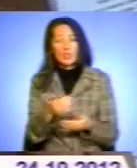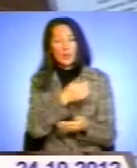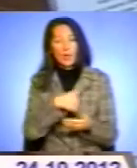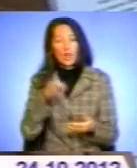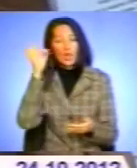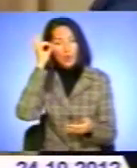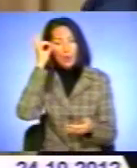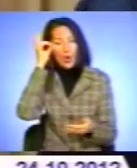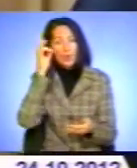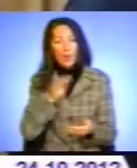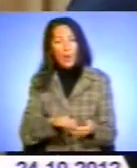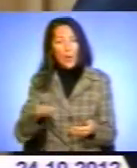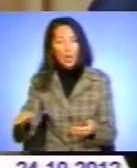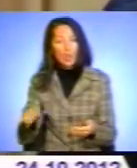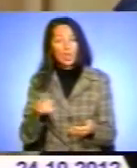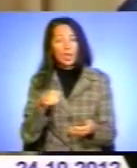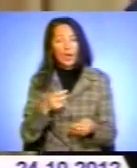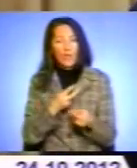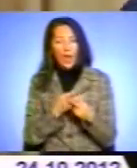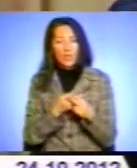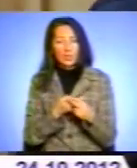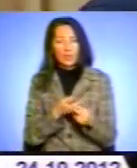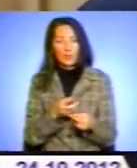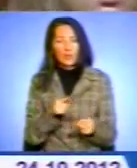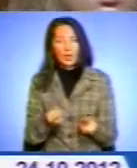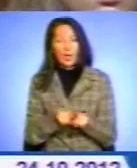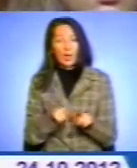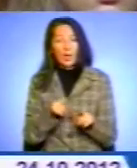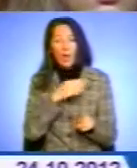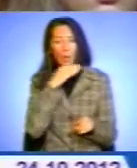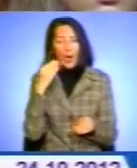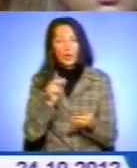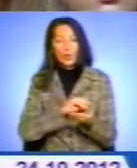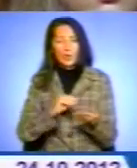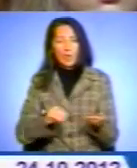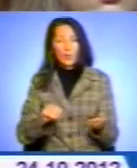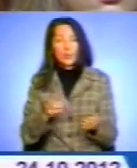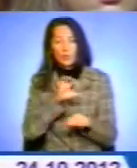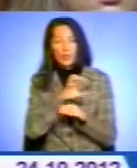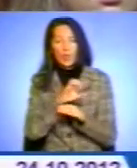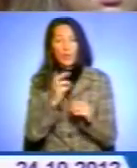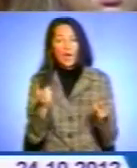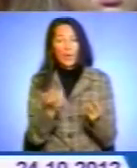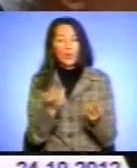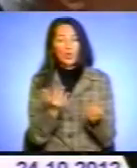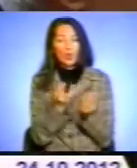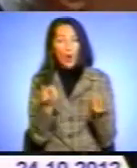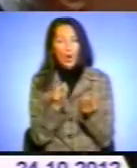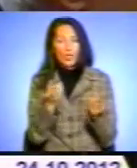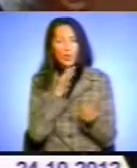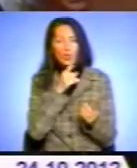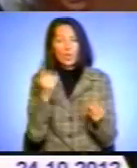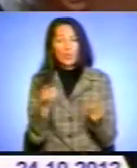фашизму. Чимало таких записів із фотографіями 5 років тому згоріли під час пожежі у готелі «Україна», де спілка